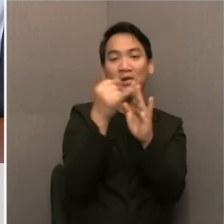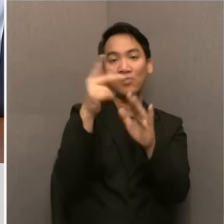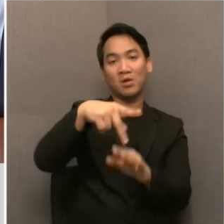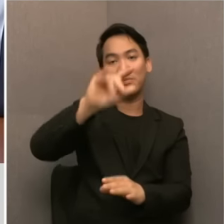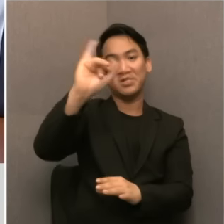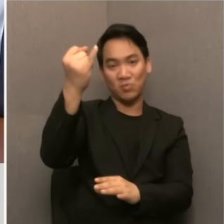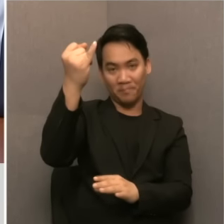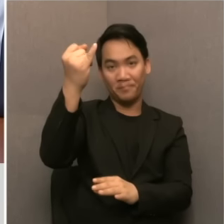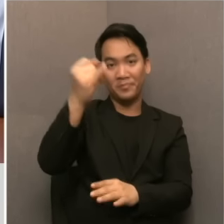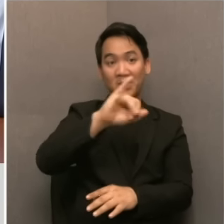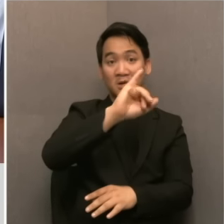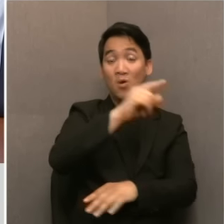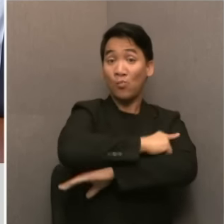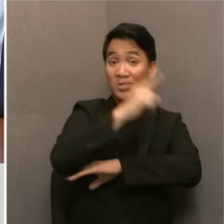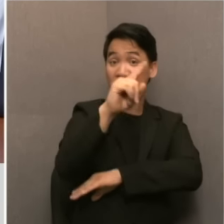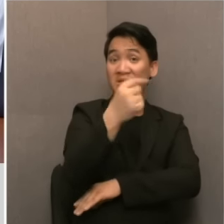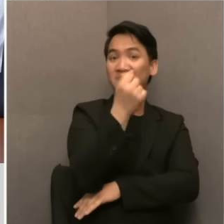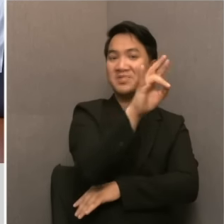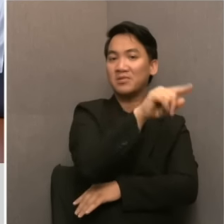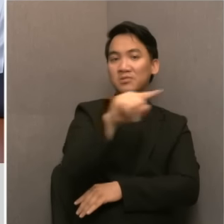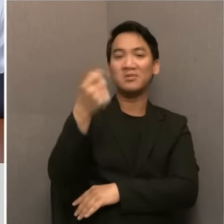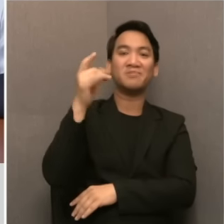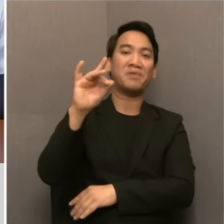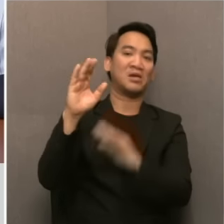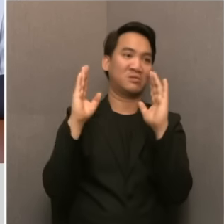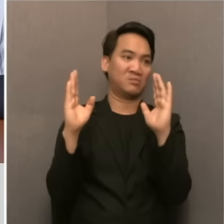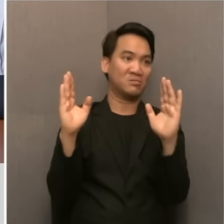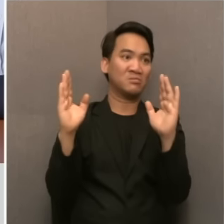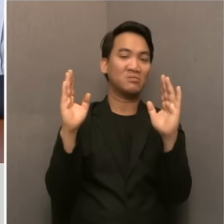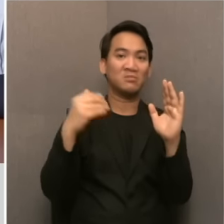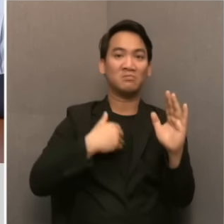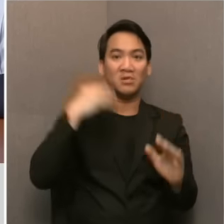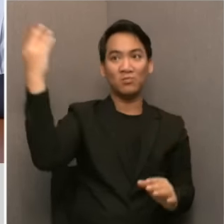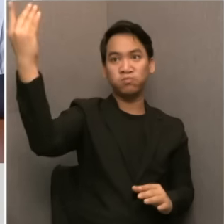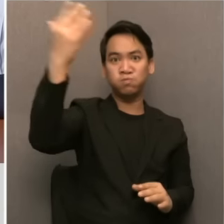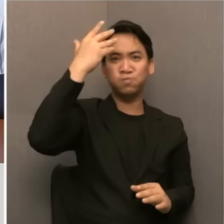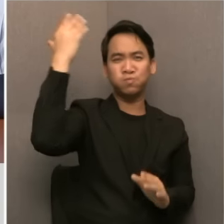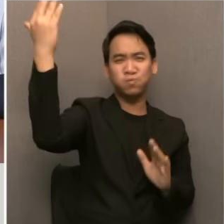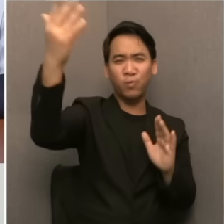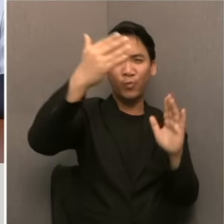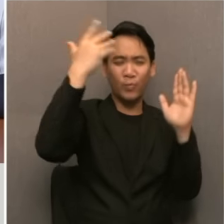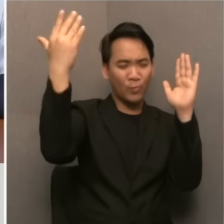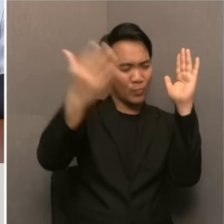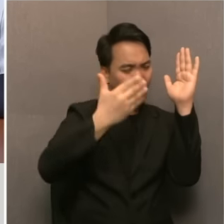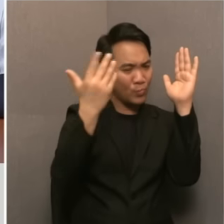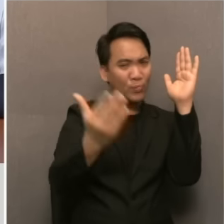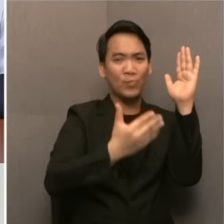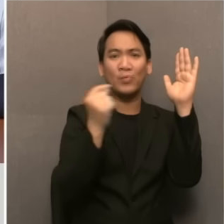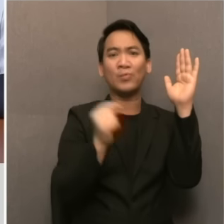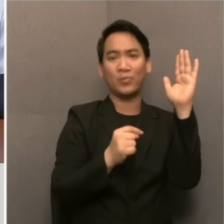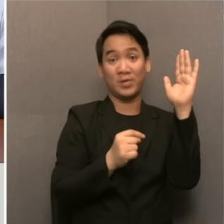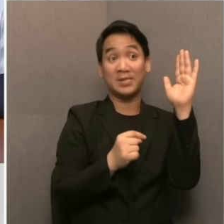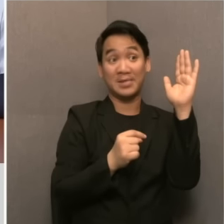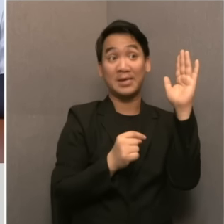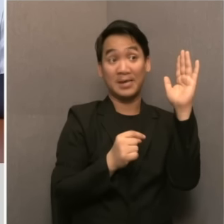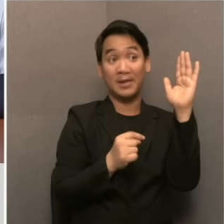19เนี่ยจะเห็นว่าลักษณะของหย่อมความกดอากาศต่ำเนี่ยยังปกคลุมอยู่ก็เหมือนกับมีลักษณะแนวร่องมรสุมเนี่ยพาดผ่านเนาะก็จะทำให้ในบริเวณทาง